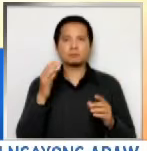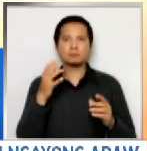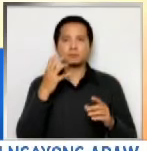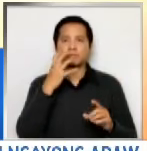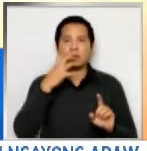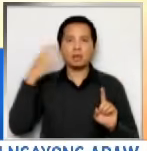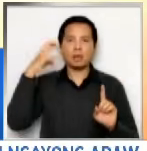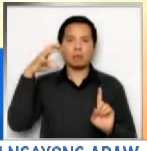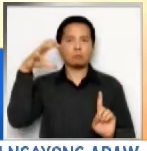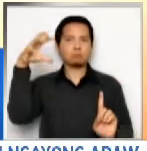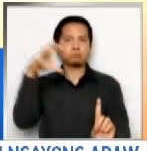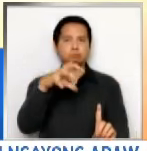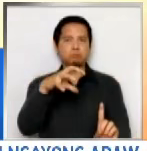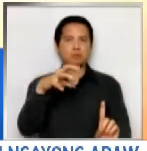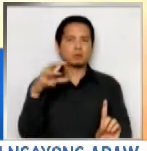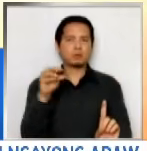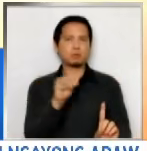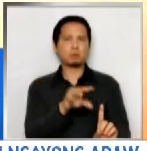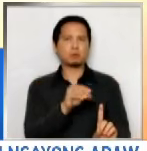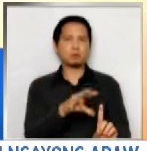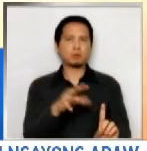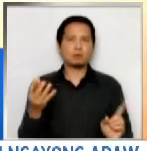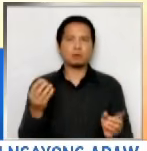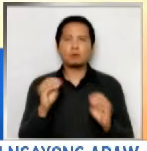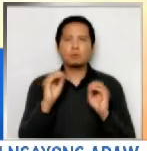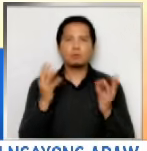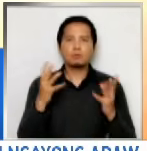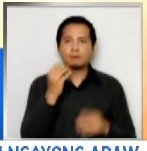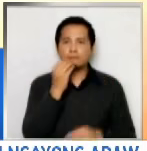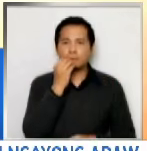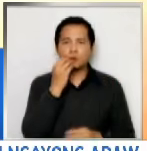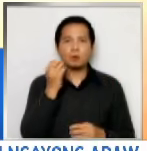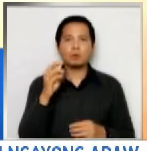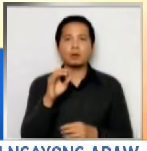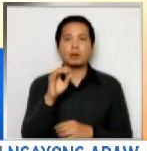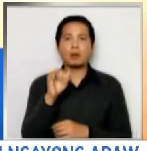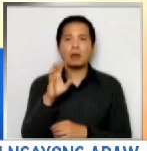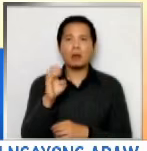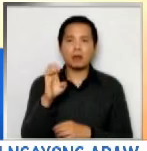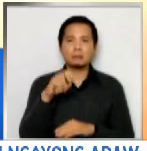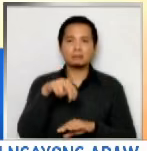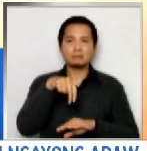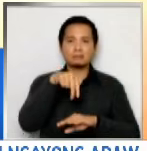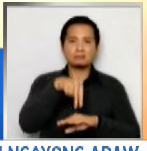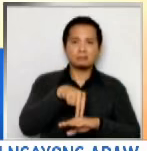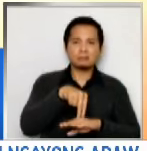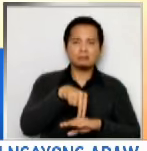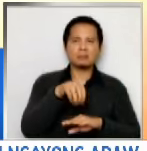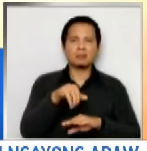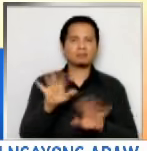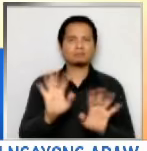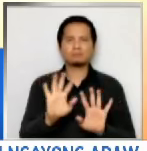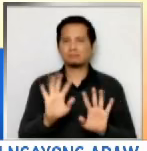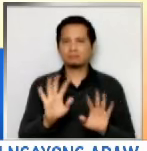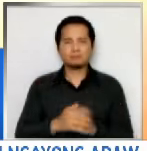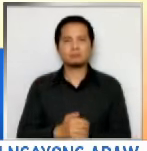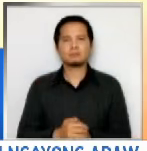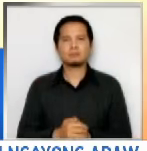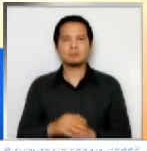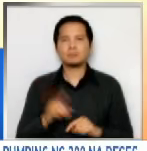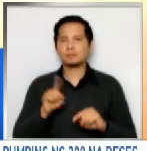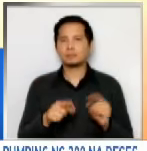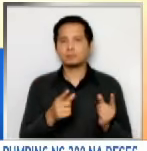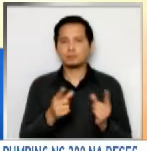exposure. Mm-hmm. The extreme cold, yung mga isang bloke ng yelo, kumbaga. So kasama nga dito kung ano yung pinapagawa, no, whether